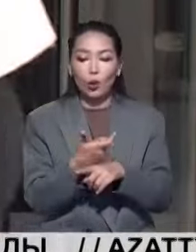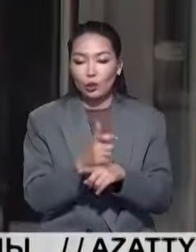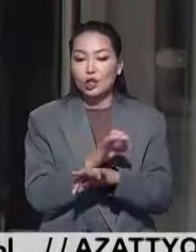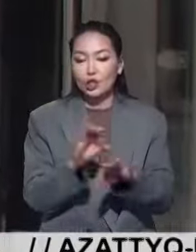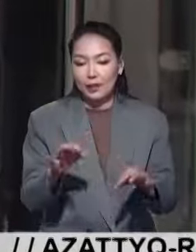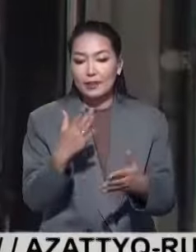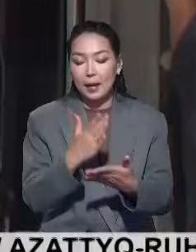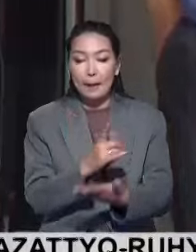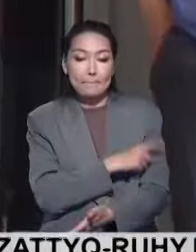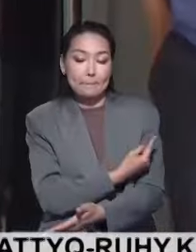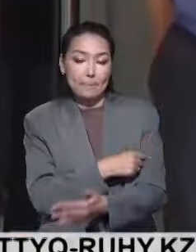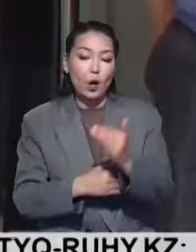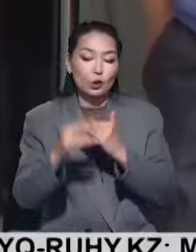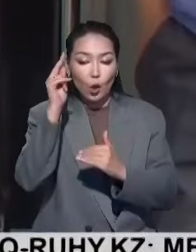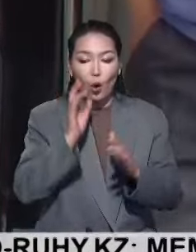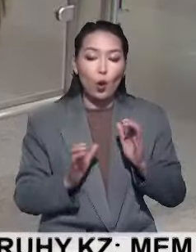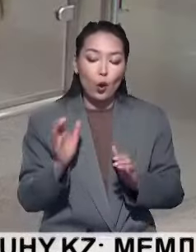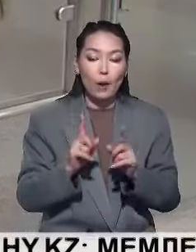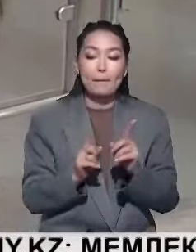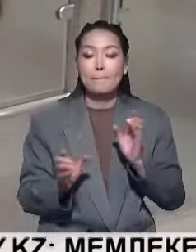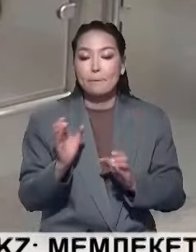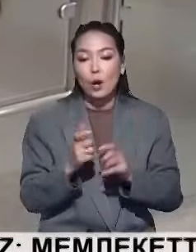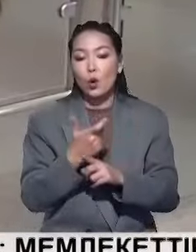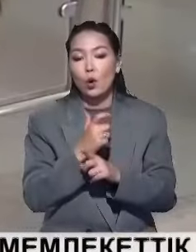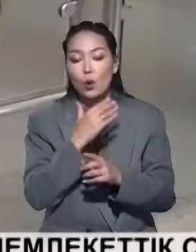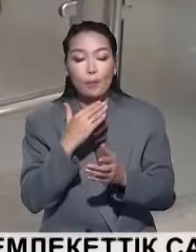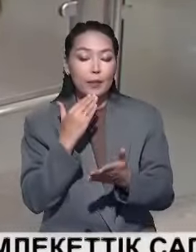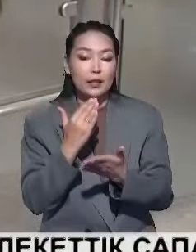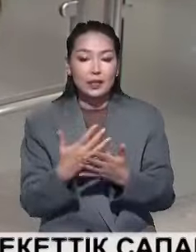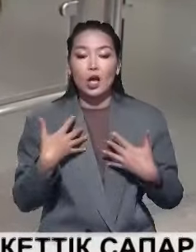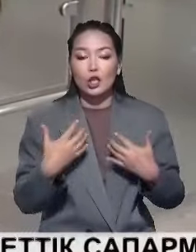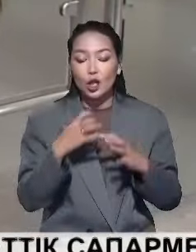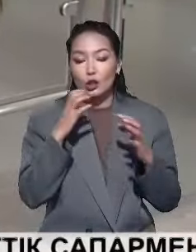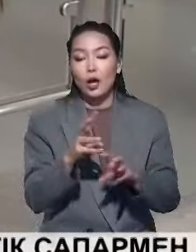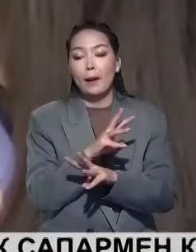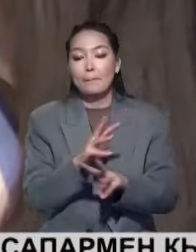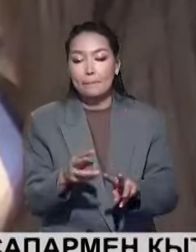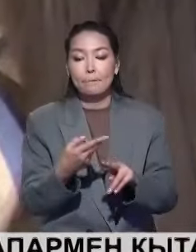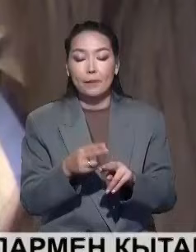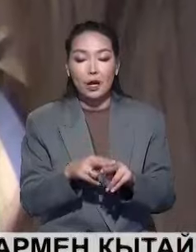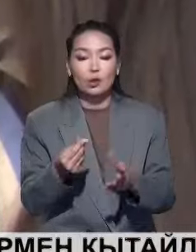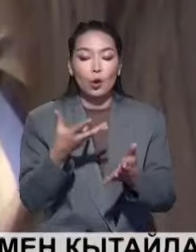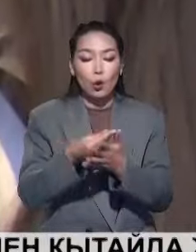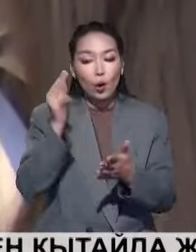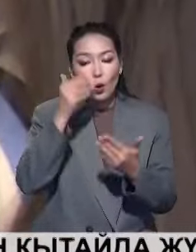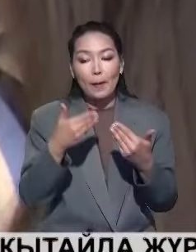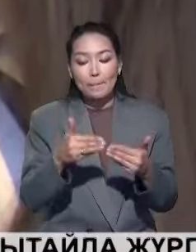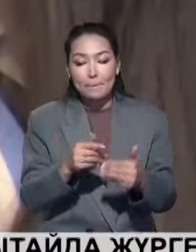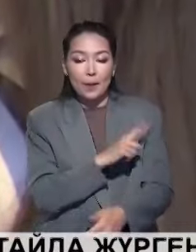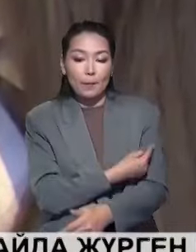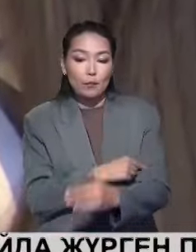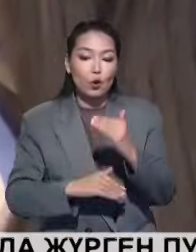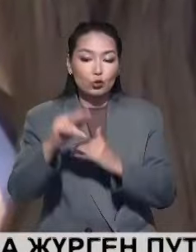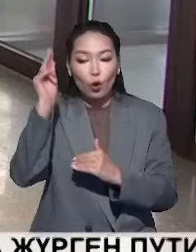Қазір медициналық жоғарғы оқу орындарында студент тым көп. Сондықтан денсаулық сақтау министрлігі ақылы оқитын талапкерлерді медициналық жоғары